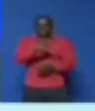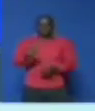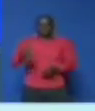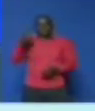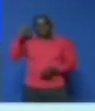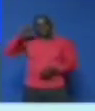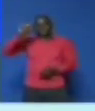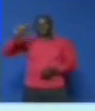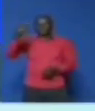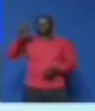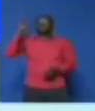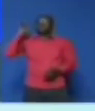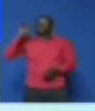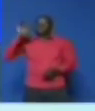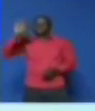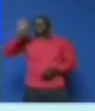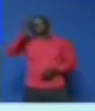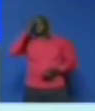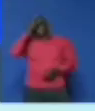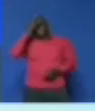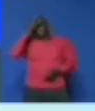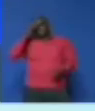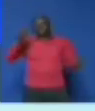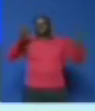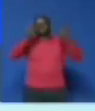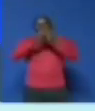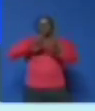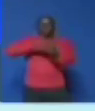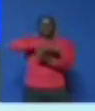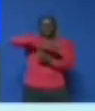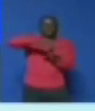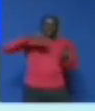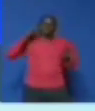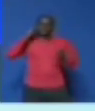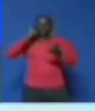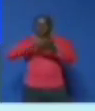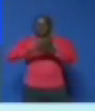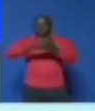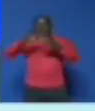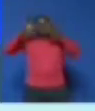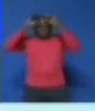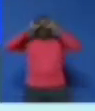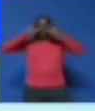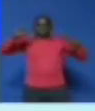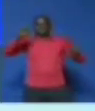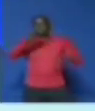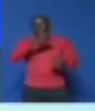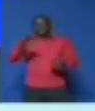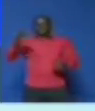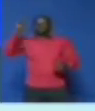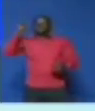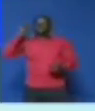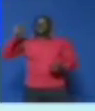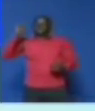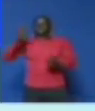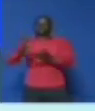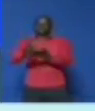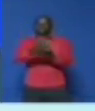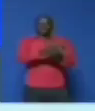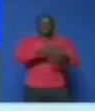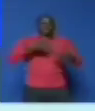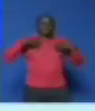congrès de la fédération réunis autour de l'épousé du président du faso elle sonne la mobilisation en faveur de la santé de la